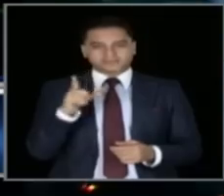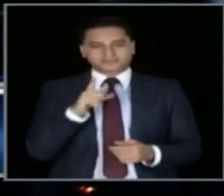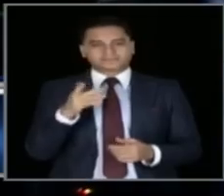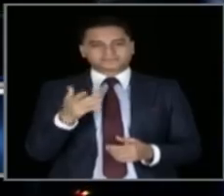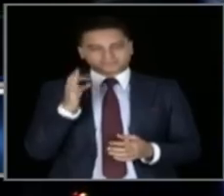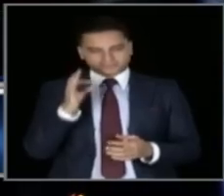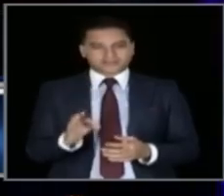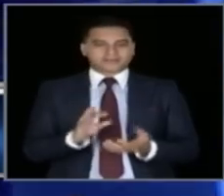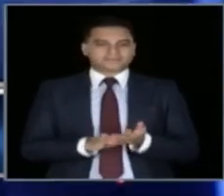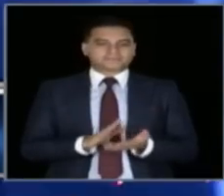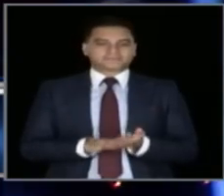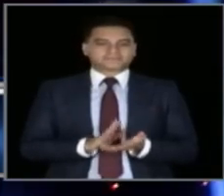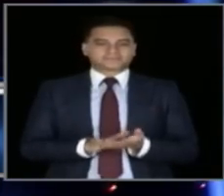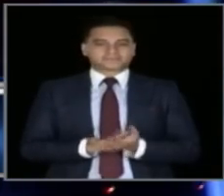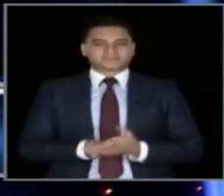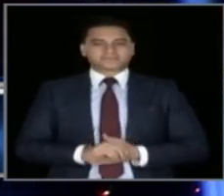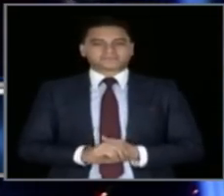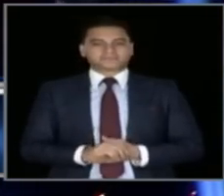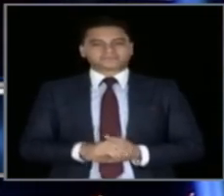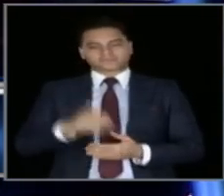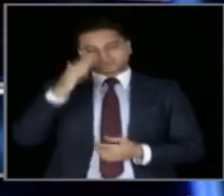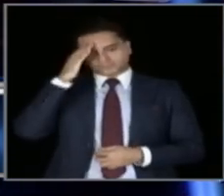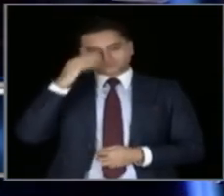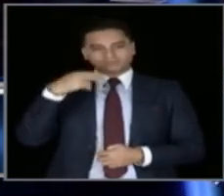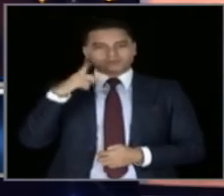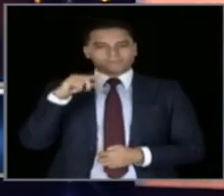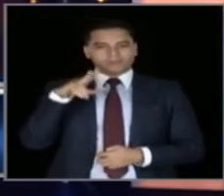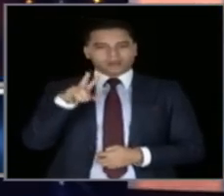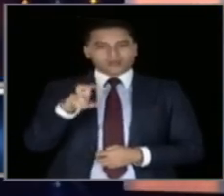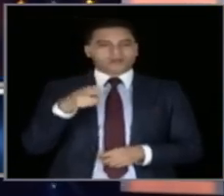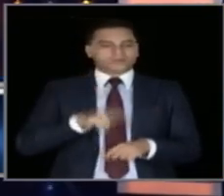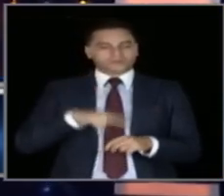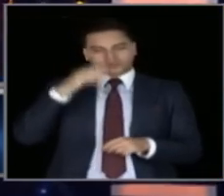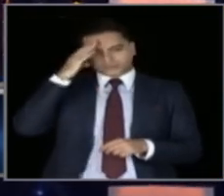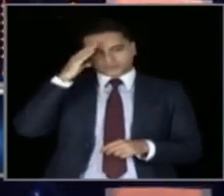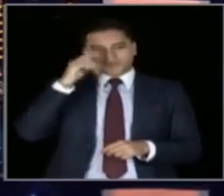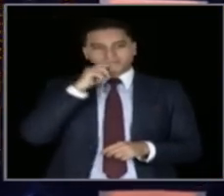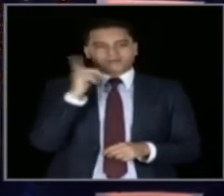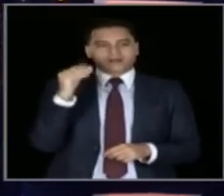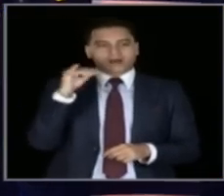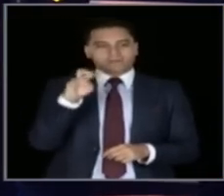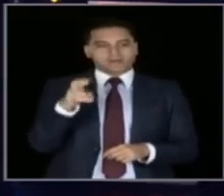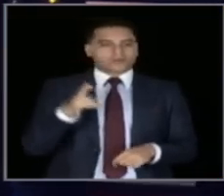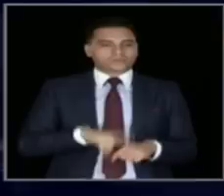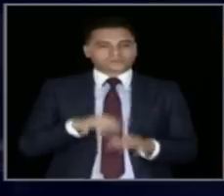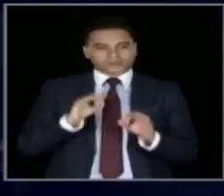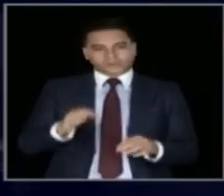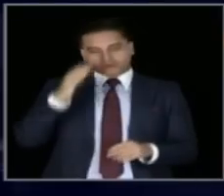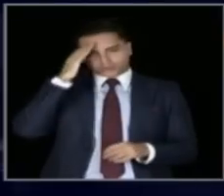برافو عليك يا رحمه، شكرا يا عبد الله، وشكرا لرحمه. وطبعا شكرا لمحمد